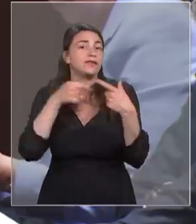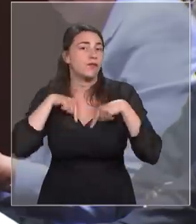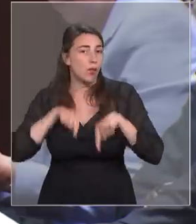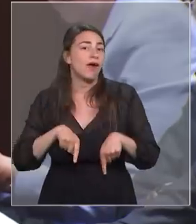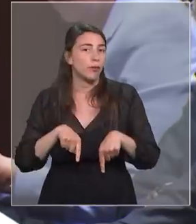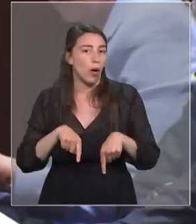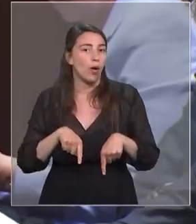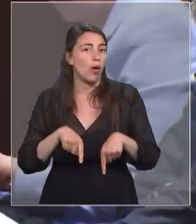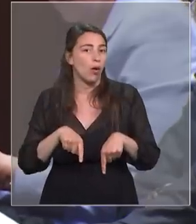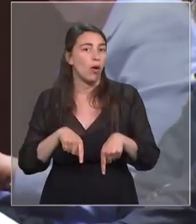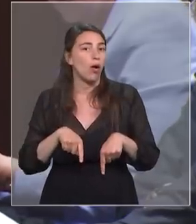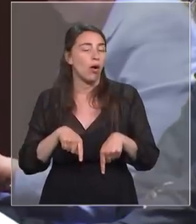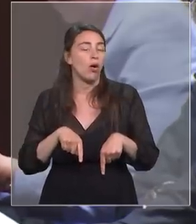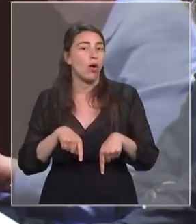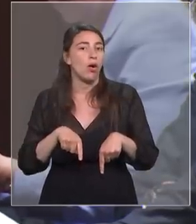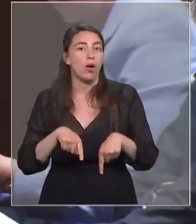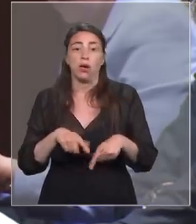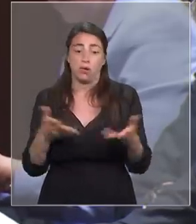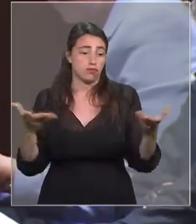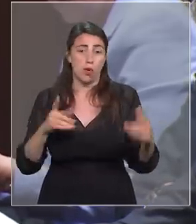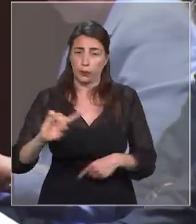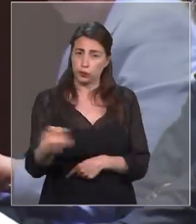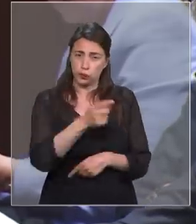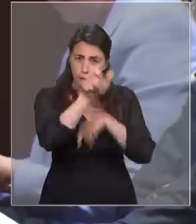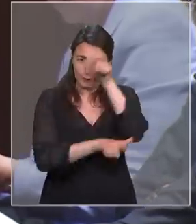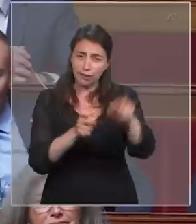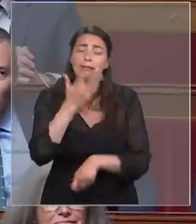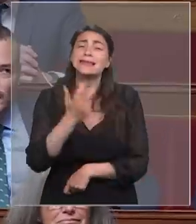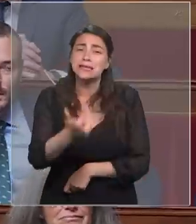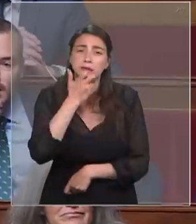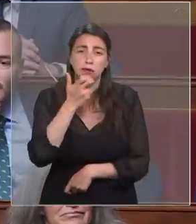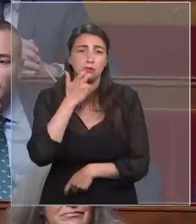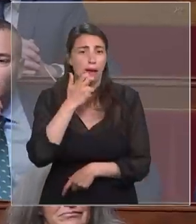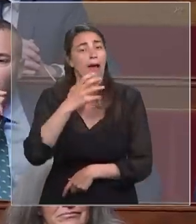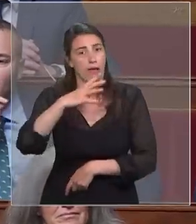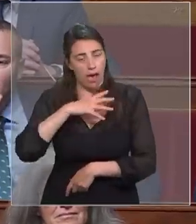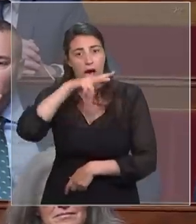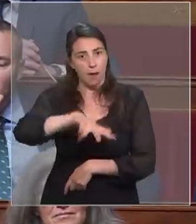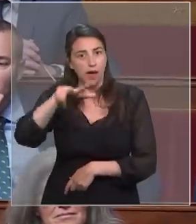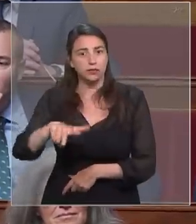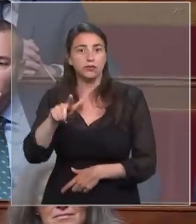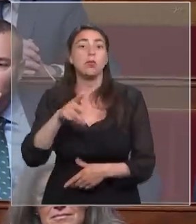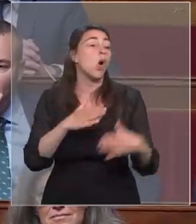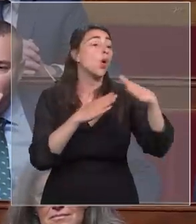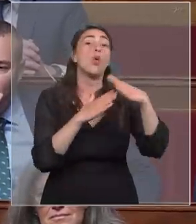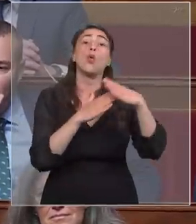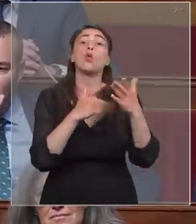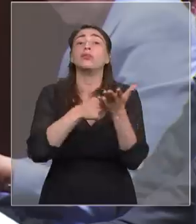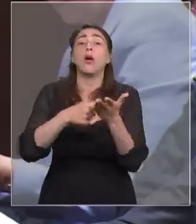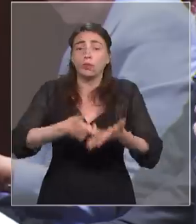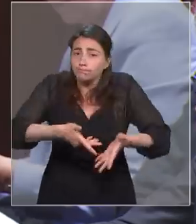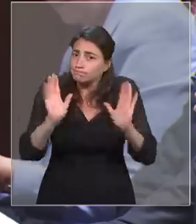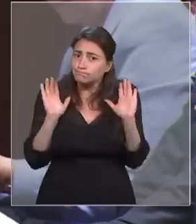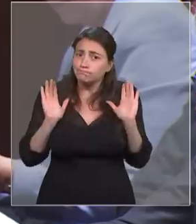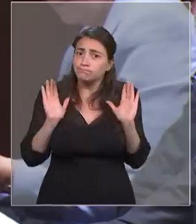L'objectif du gouvernement est bien sûr de loger tous les Français, quel que soit l'état de leur compte en banque. L'objectif du gouvernement, c'est de sortir un certain nombre de